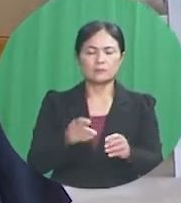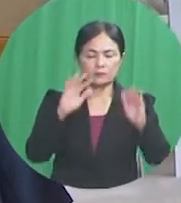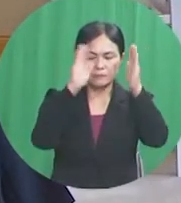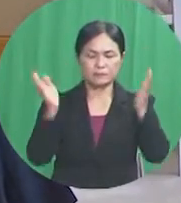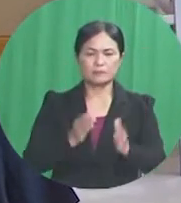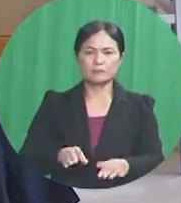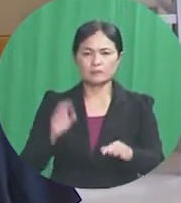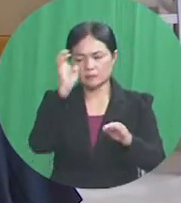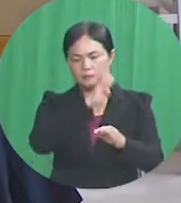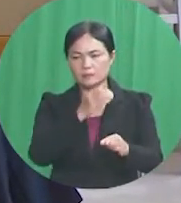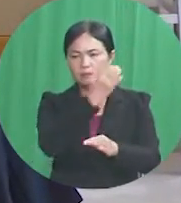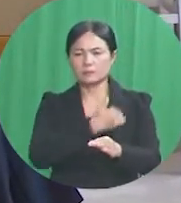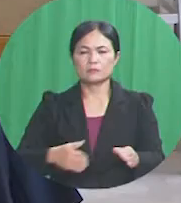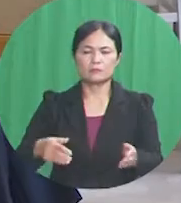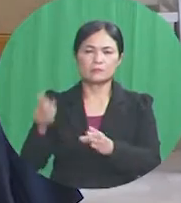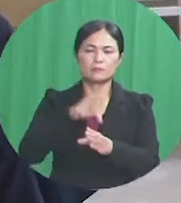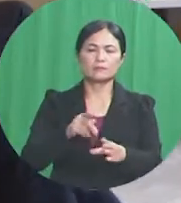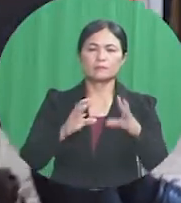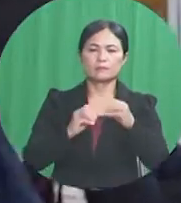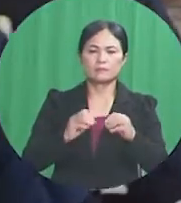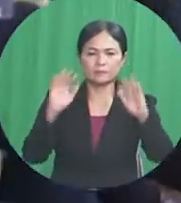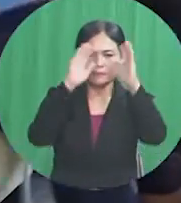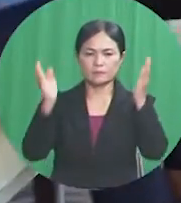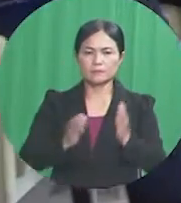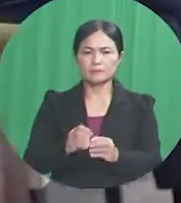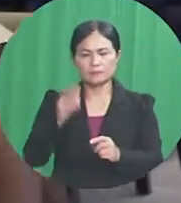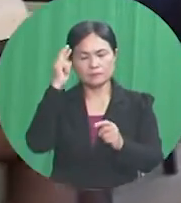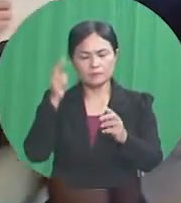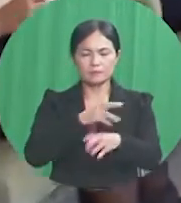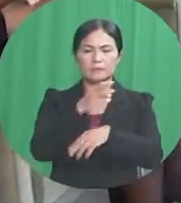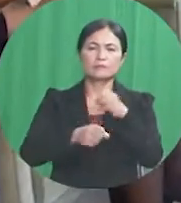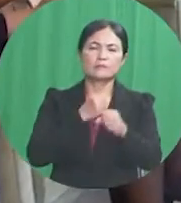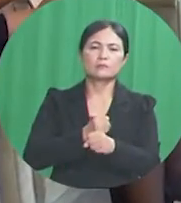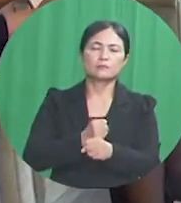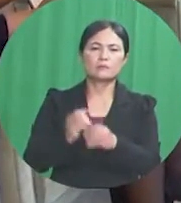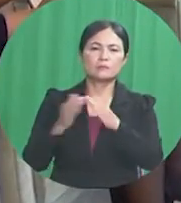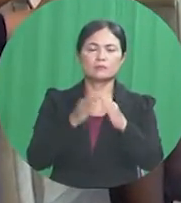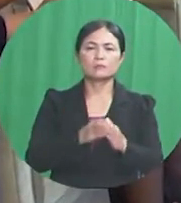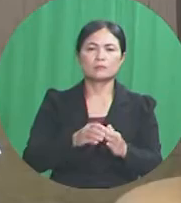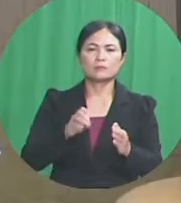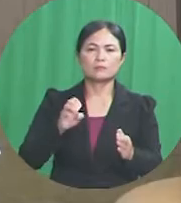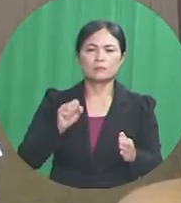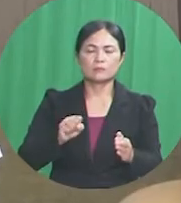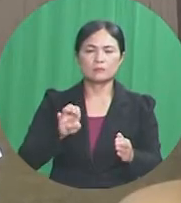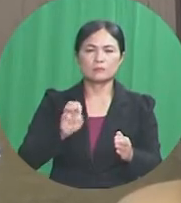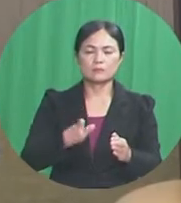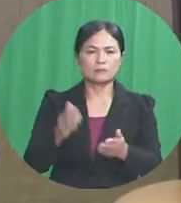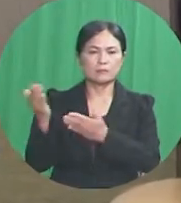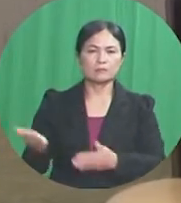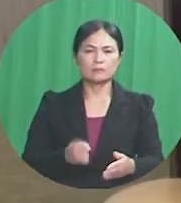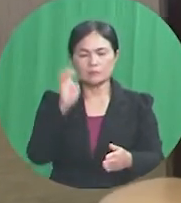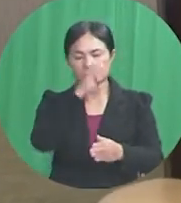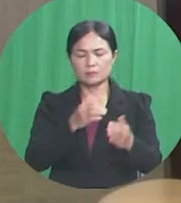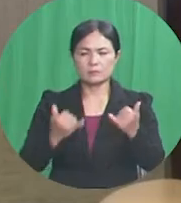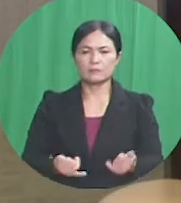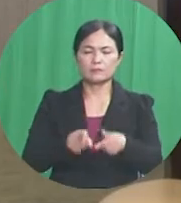ងអឺរ៉ុបហើយសម្តេចក៏នឹងអញ្ជើញចូលរួមកិច្ចប្រជុំអាស៊ានអឺរ៉ុបរំលឹកខួបអនុស្សាវរីយ៍នៅទីក្រុងប្រ៊ុយសែលតាមការអញ្ជើញរបស់អឺរ៉ុបនេះ